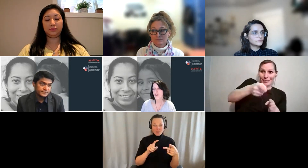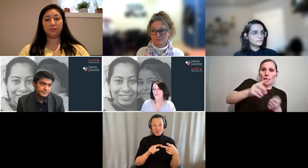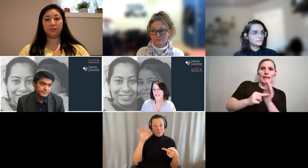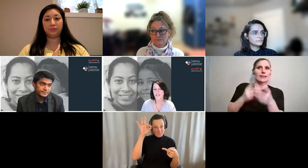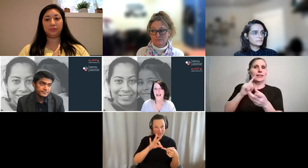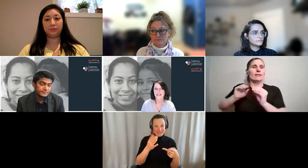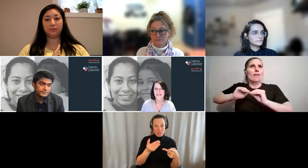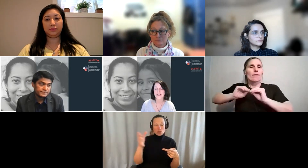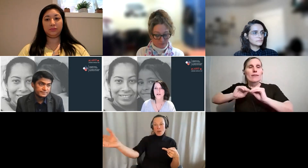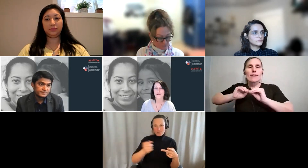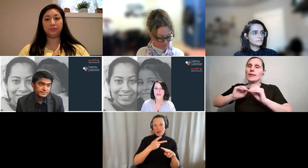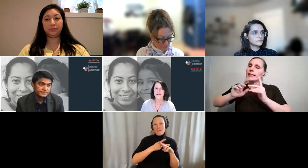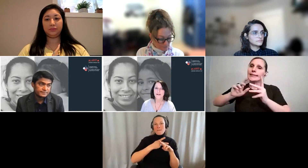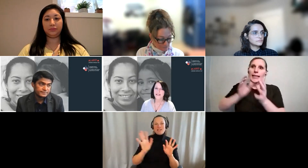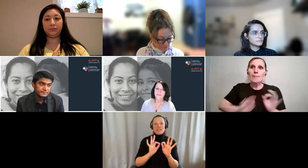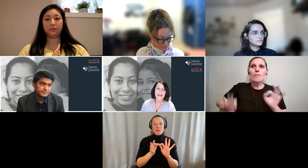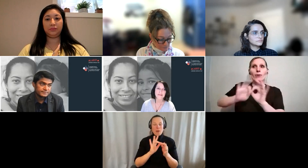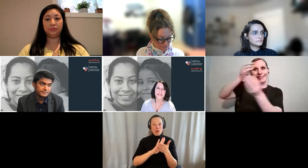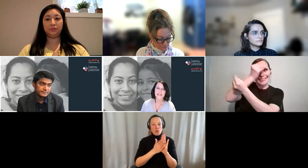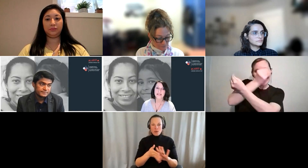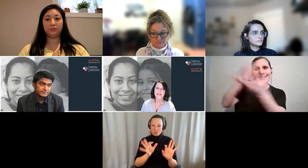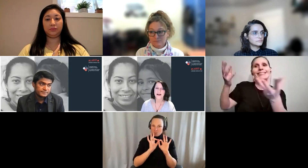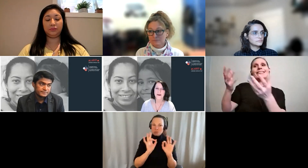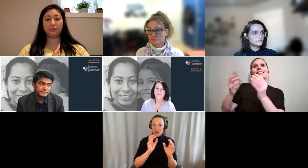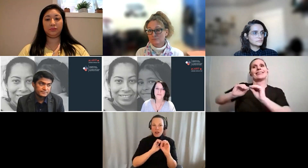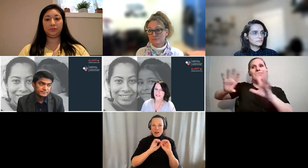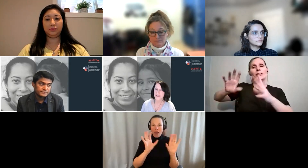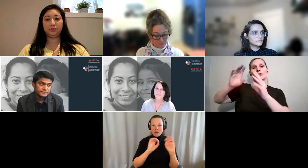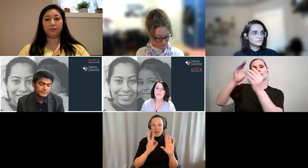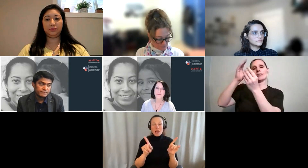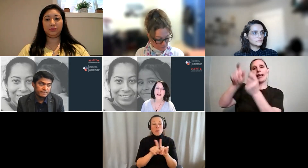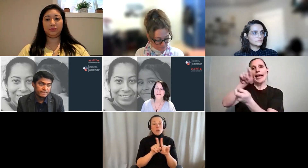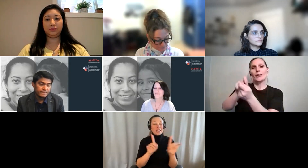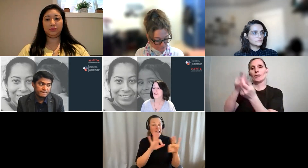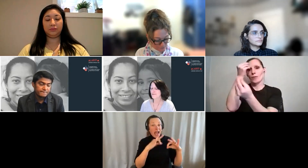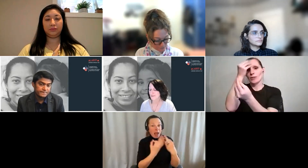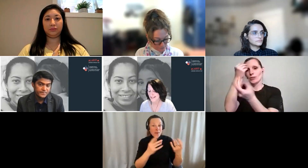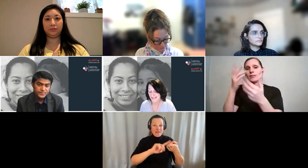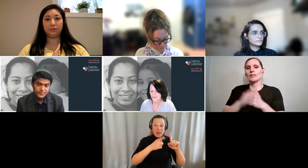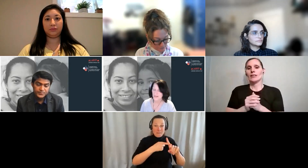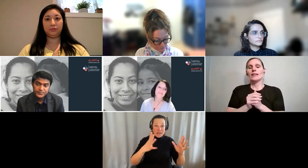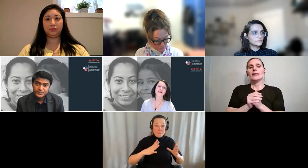ça maintient la confidentialité. Donc, les amis, la famille, les volontaires,